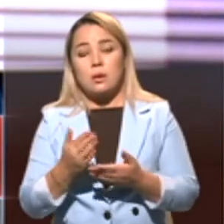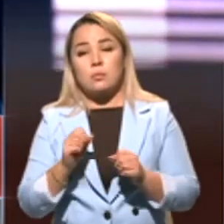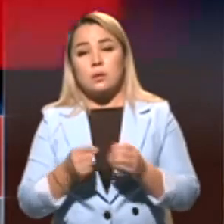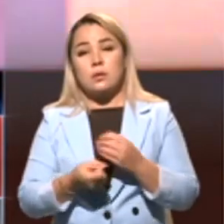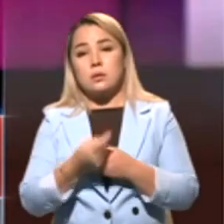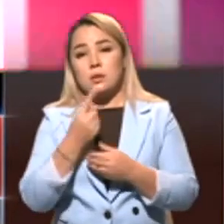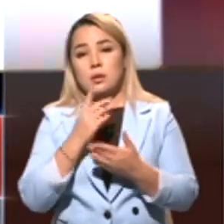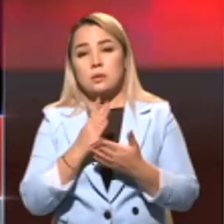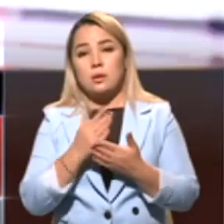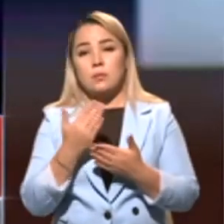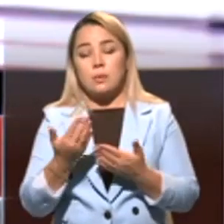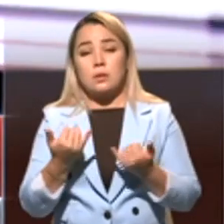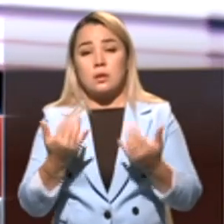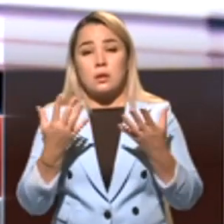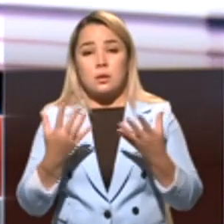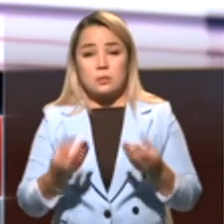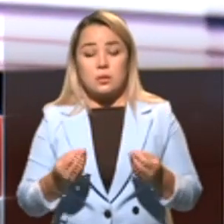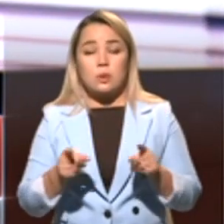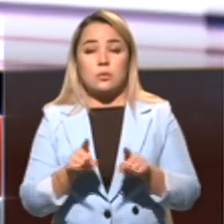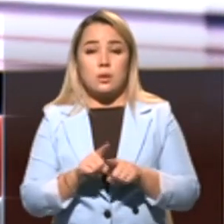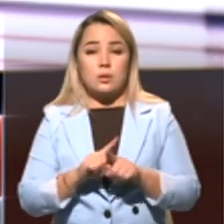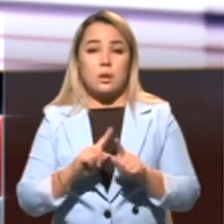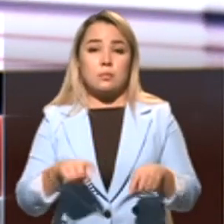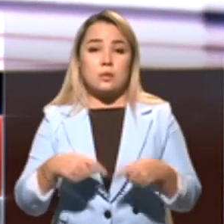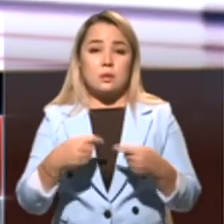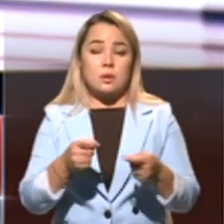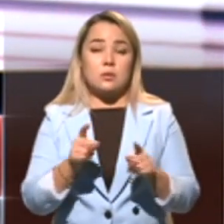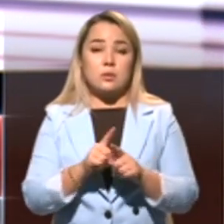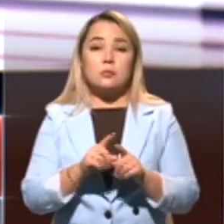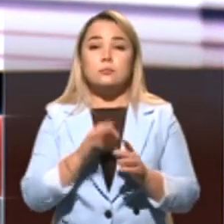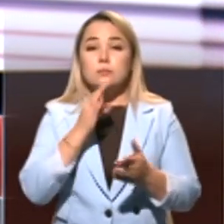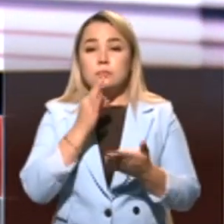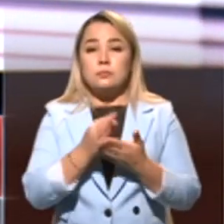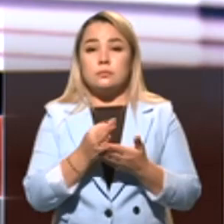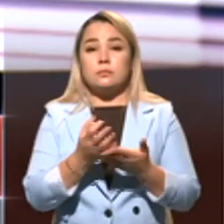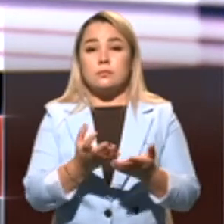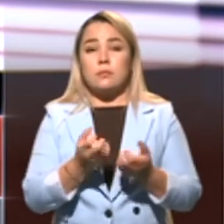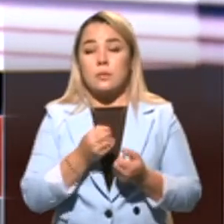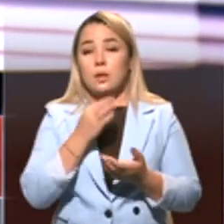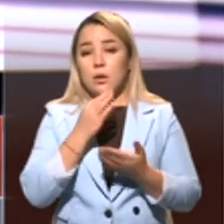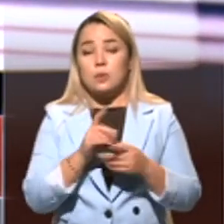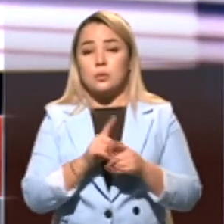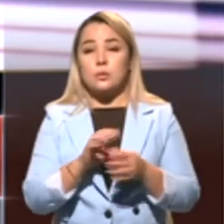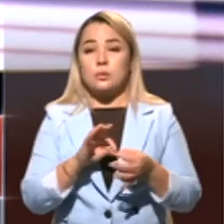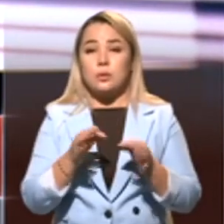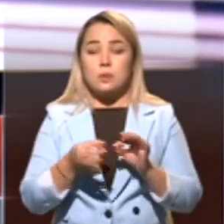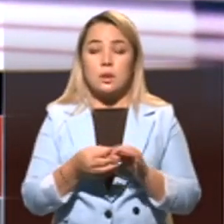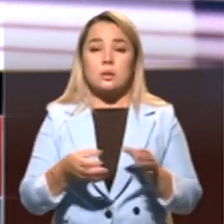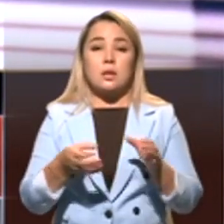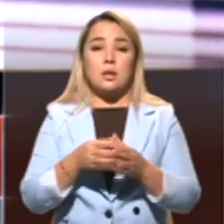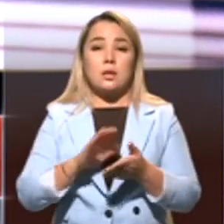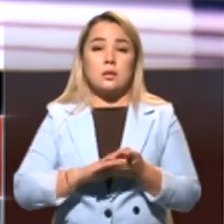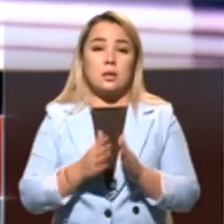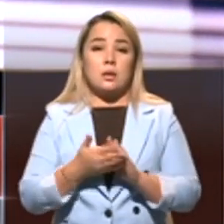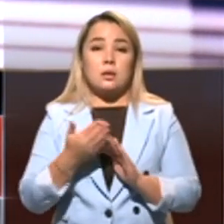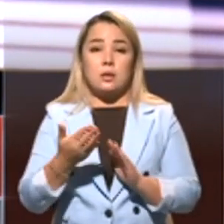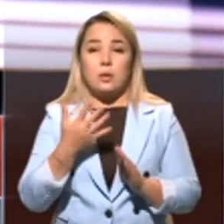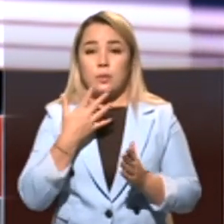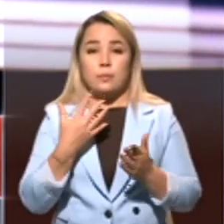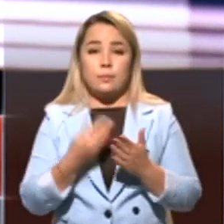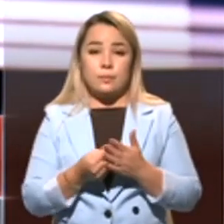тұрғысынан қарайсақ, әрине дәл қазір мынандай береді деп жауаптар айту қиындау, бірақ та ол жаңа айтқан дивидендтер. Енді